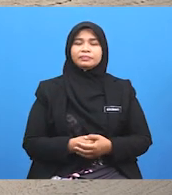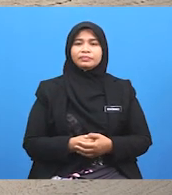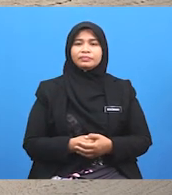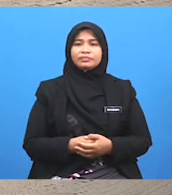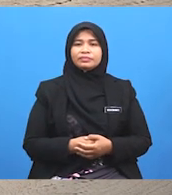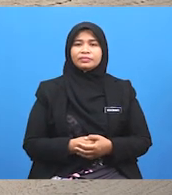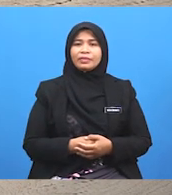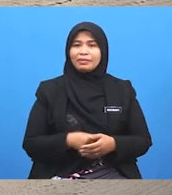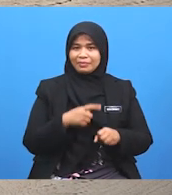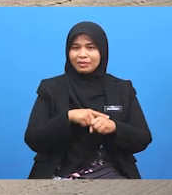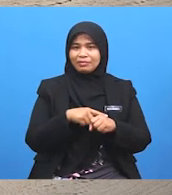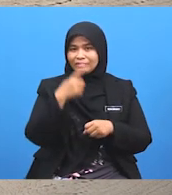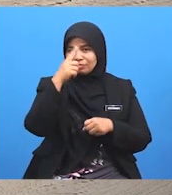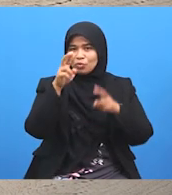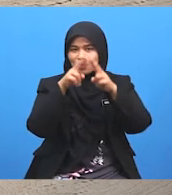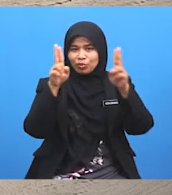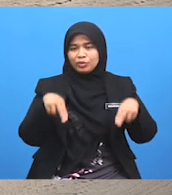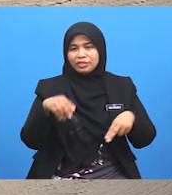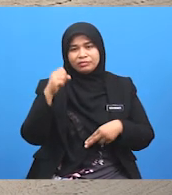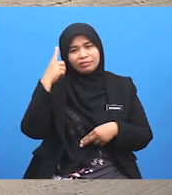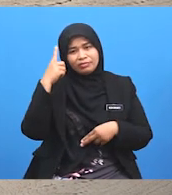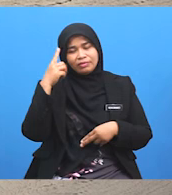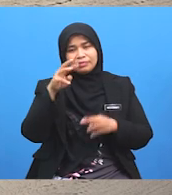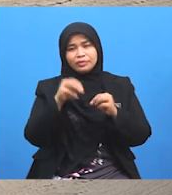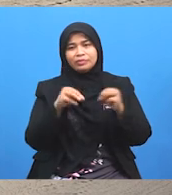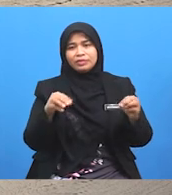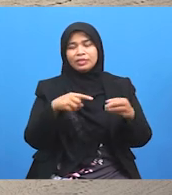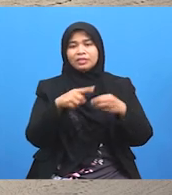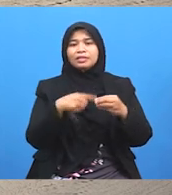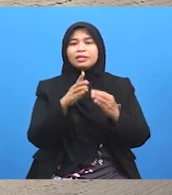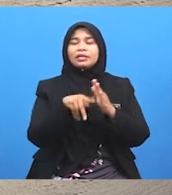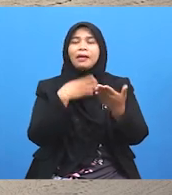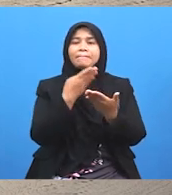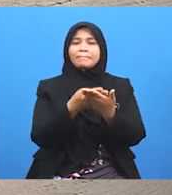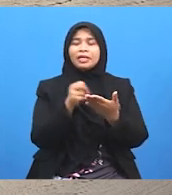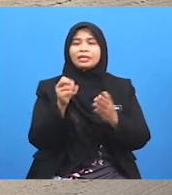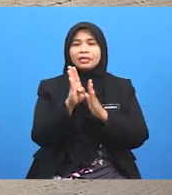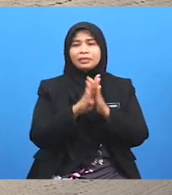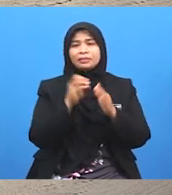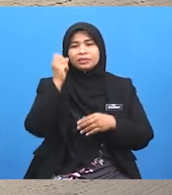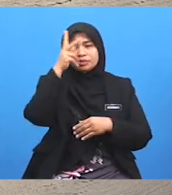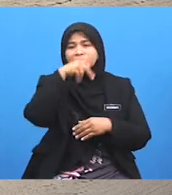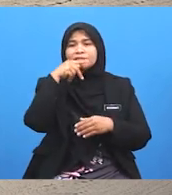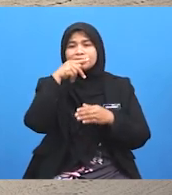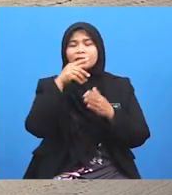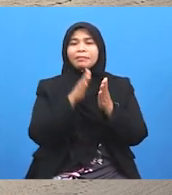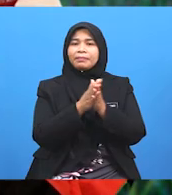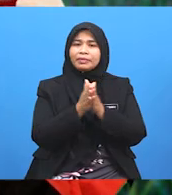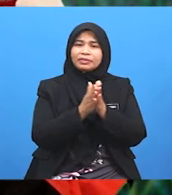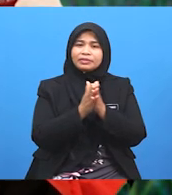Murid-murid, masa untuk menguji kefahaman anda tentang kebaikan bersikap rajin.